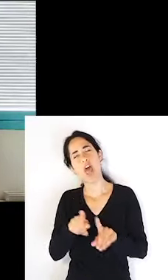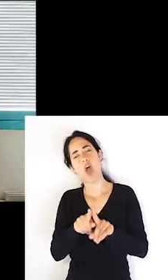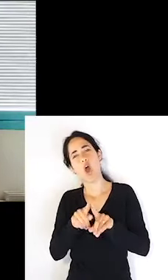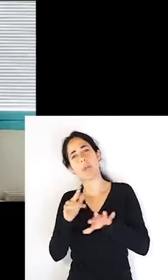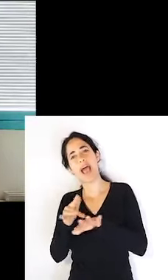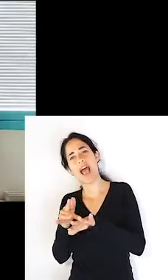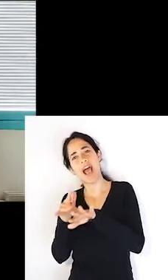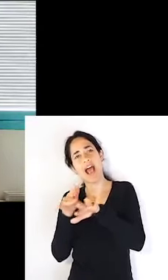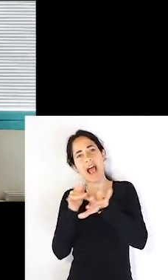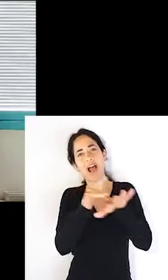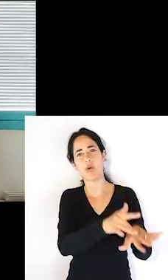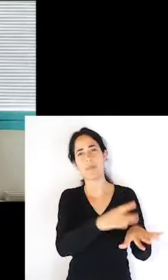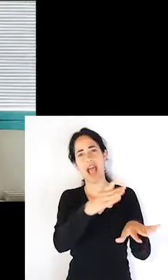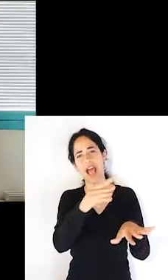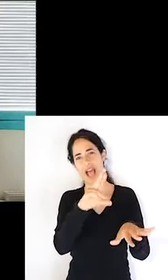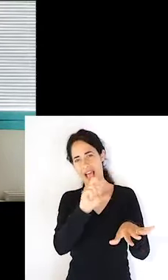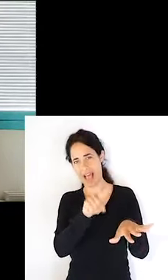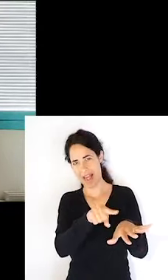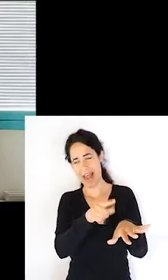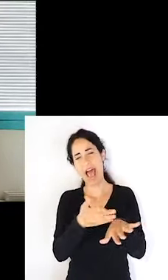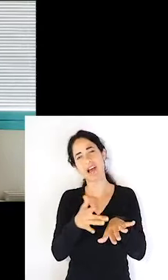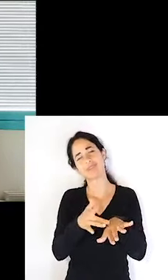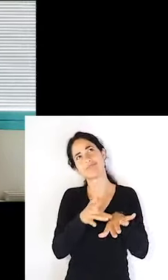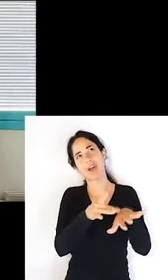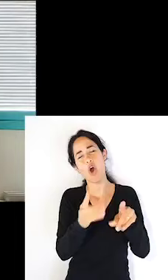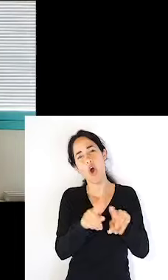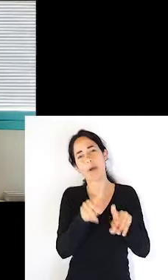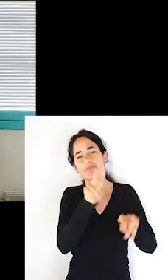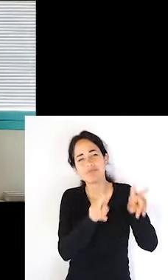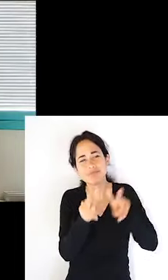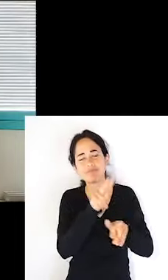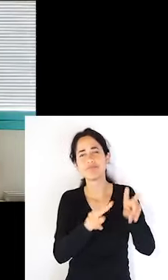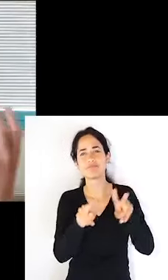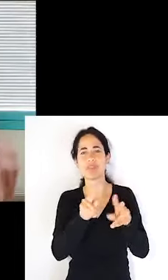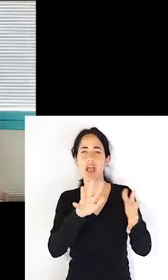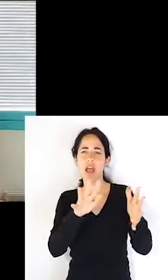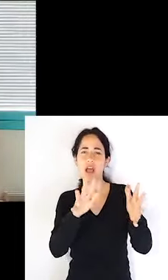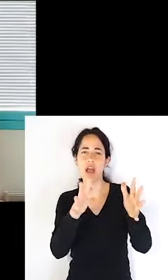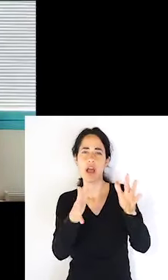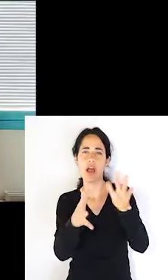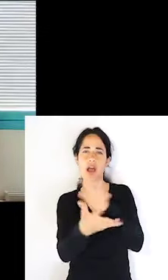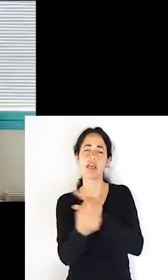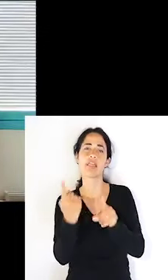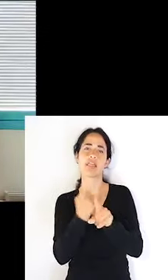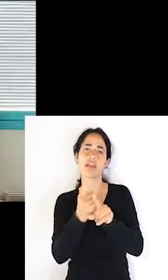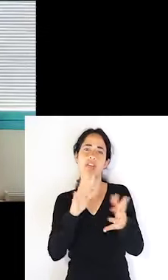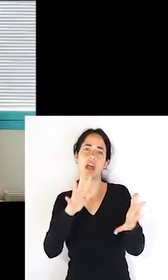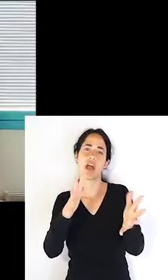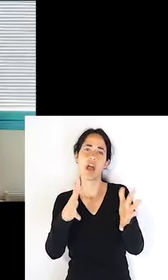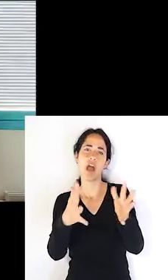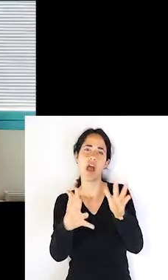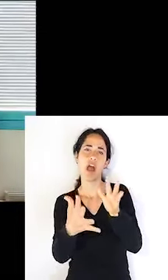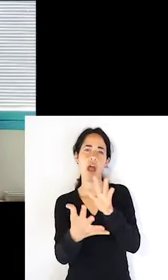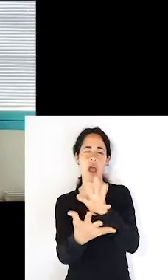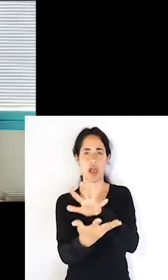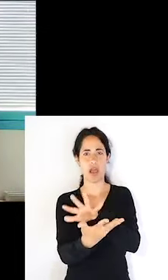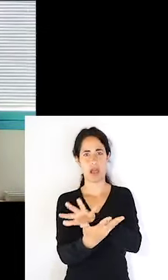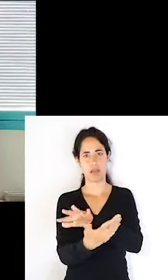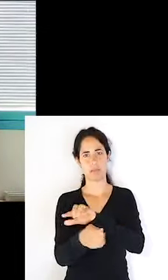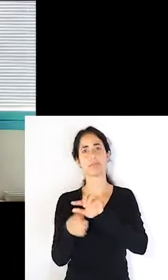accompagnare il mondo delle CRA ad una maggiore ad un'evoluzione con un maggior